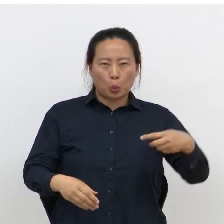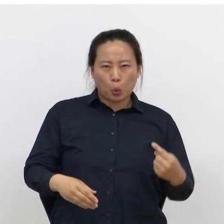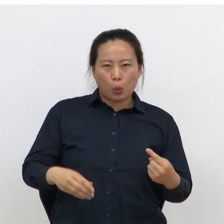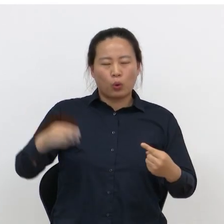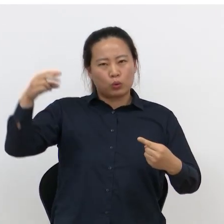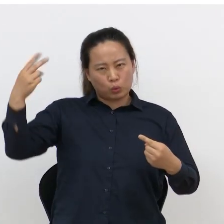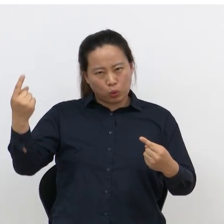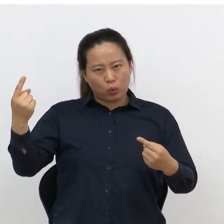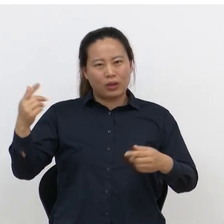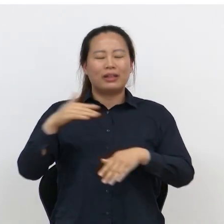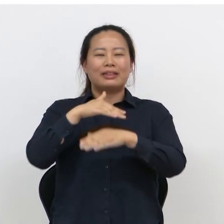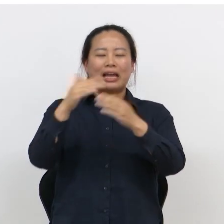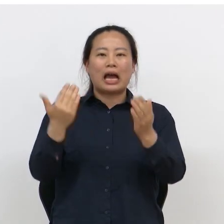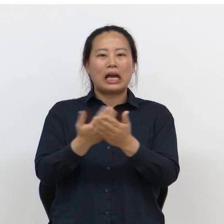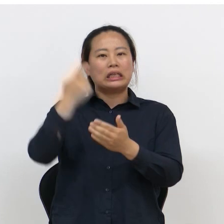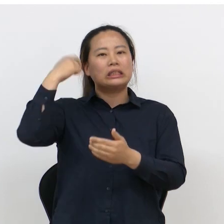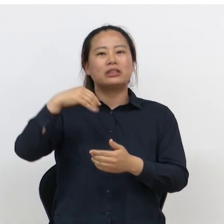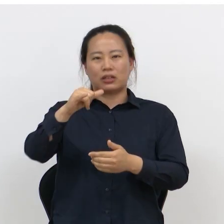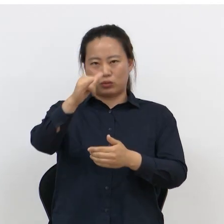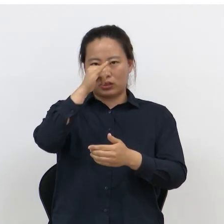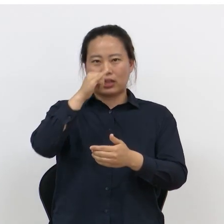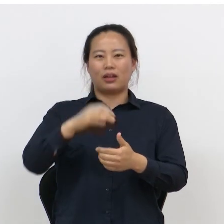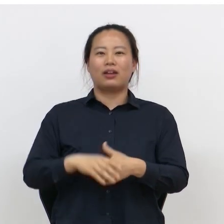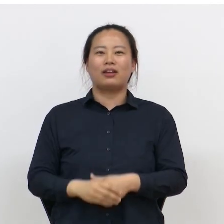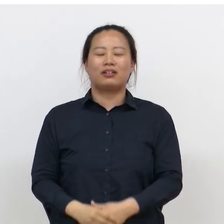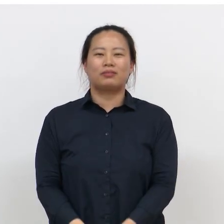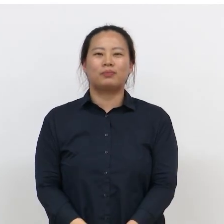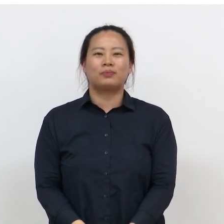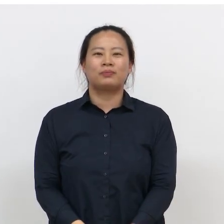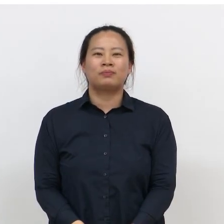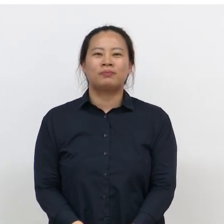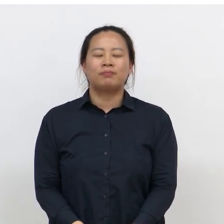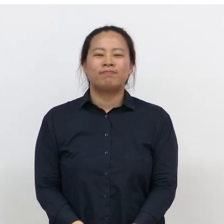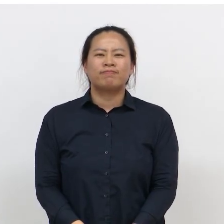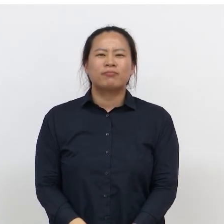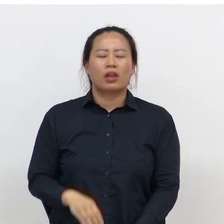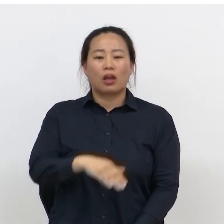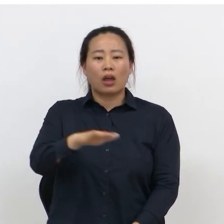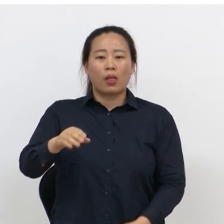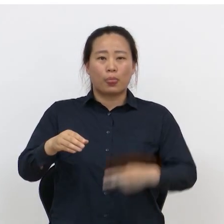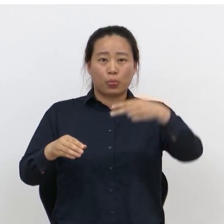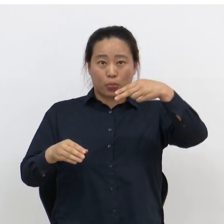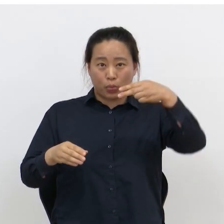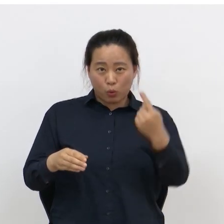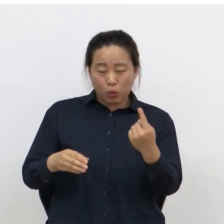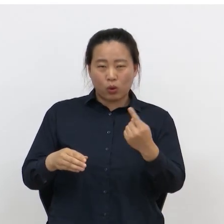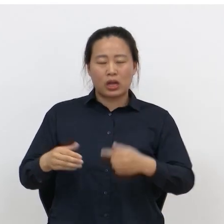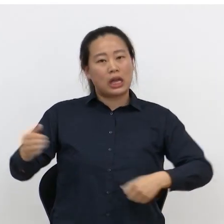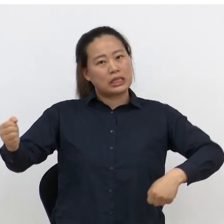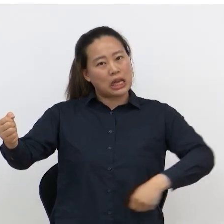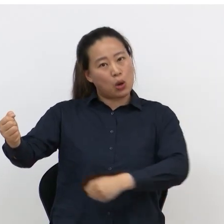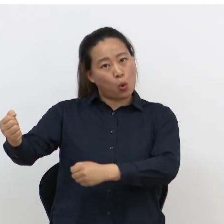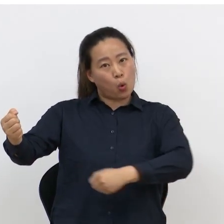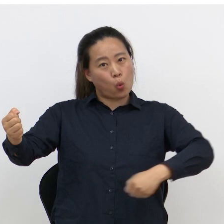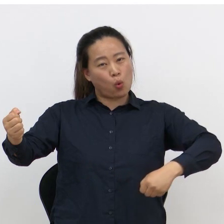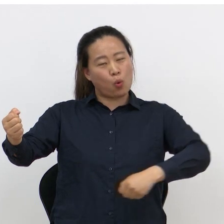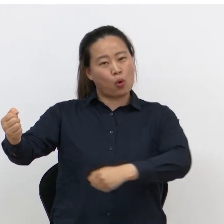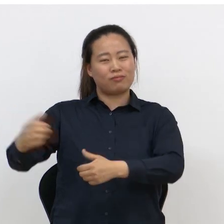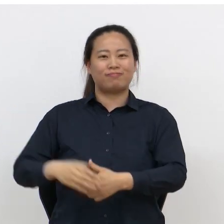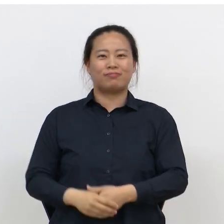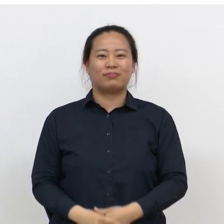도레미파솔라시도를 다 알아듣게 된다. 이렇게 되어 있습니다. 여기 도입니다. 첼로로 도를 해볼게요.